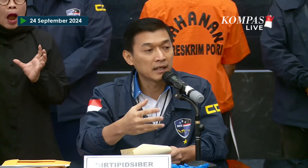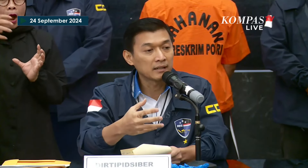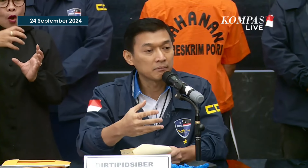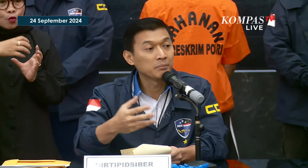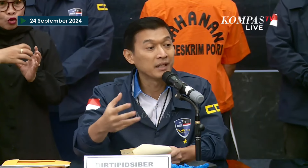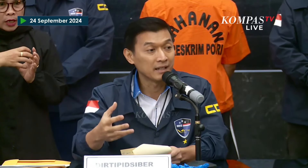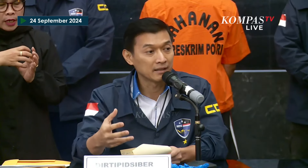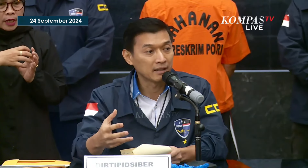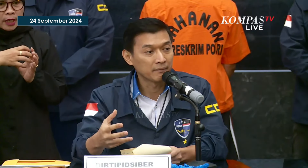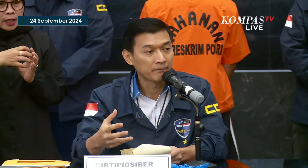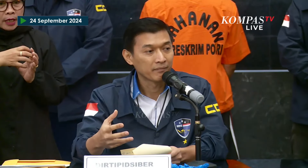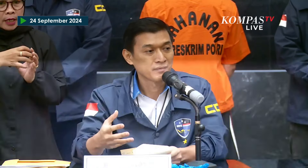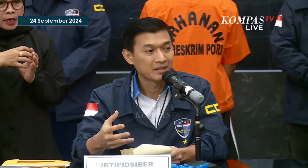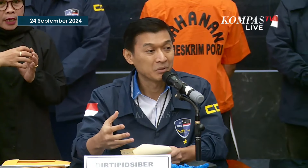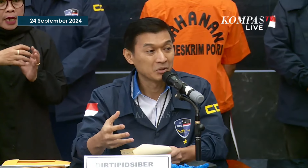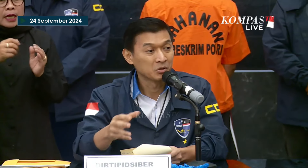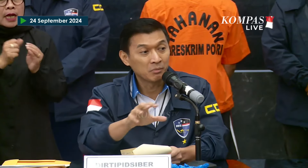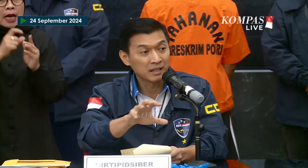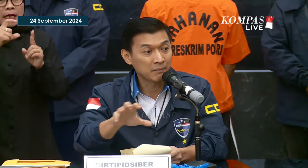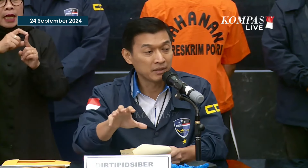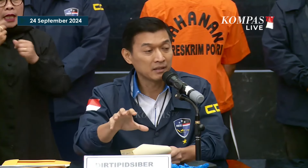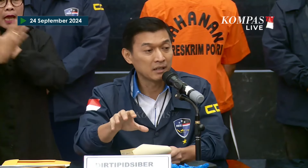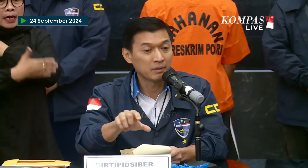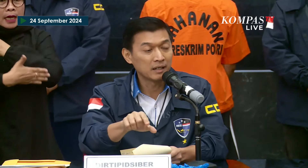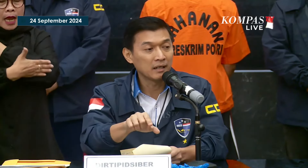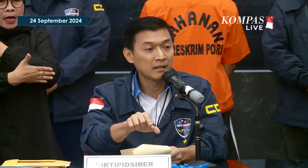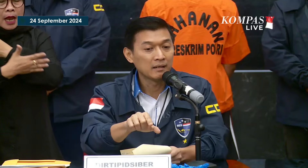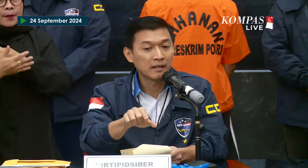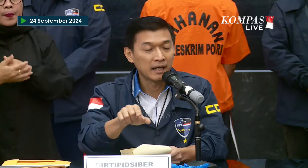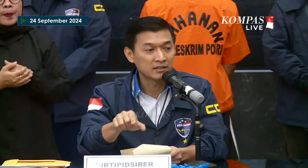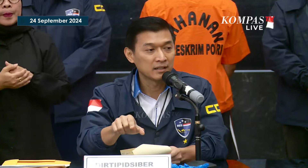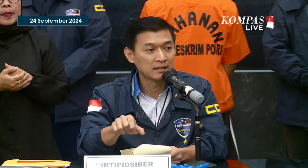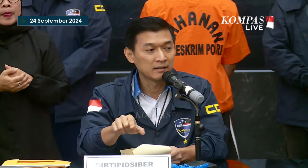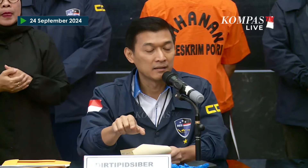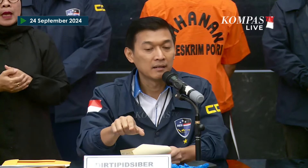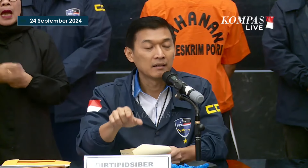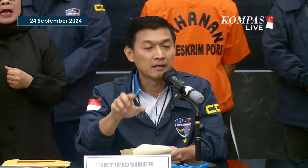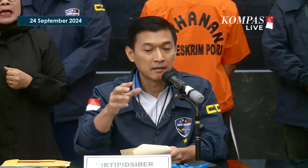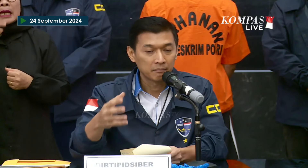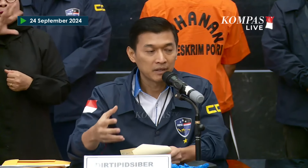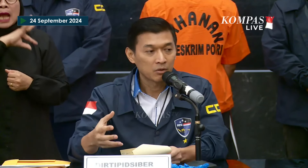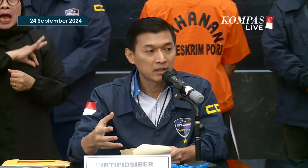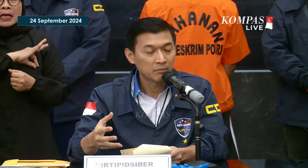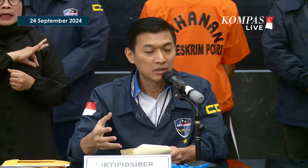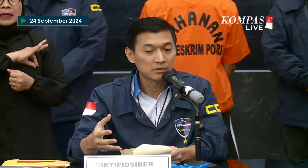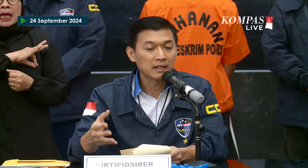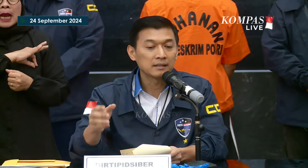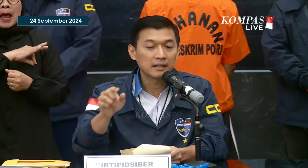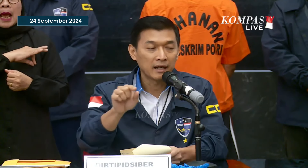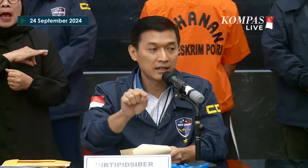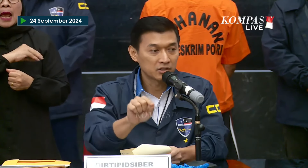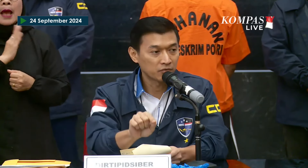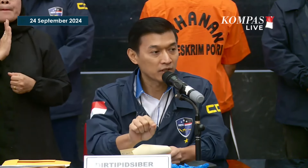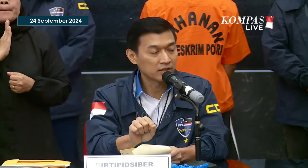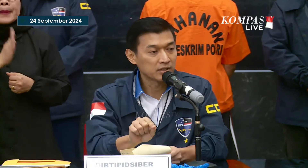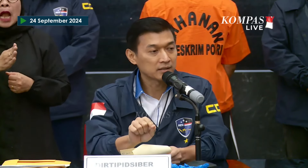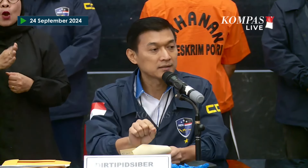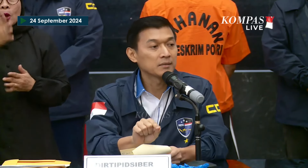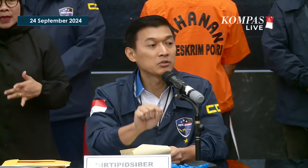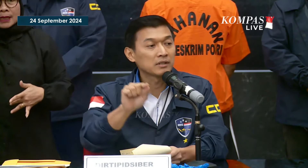berkomunikasi dengan pemilik data. Seperti itu, untuk melengkapi daripada hasil pengakuan yang bersangkutan,